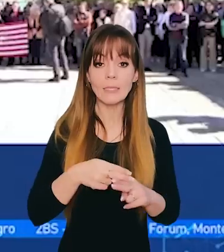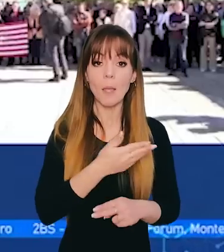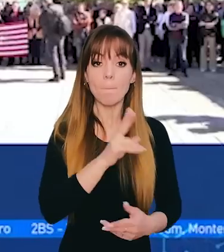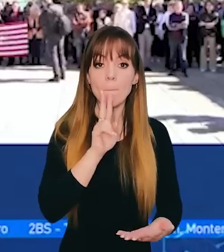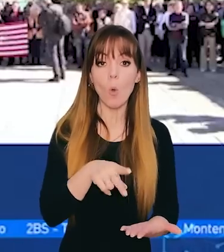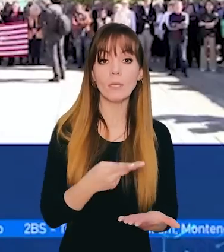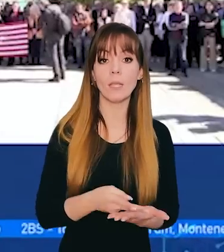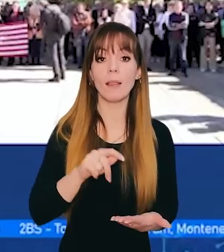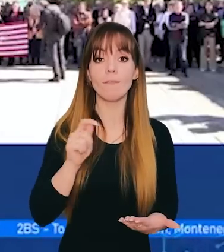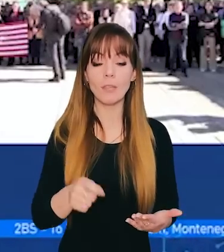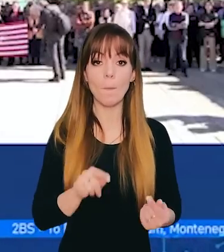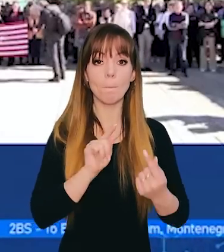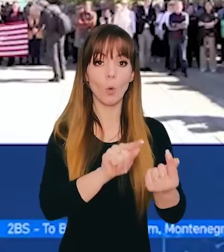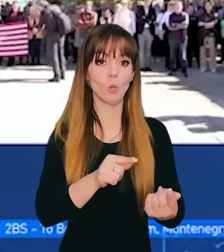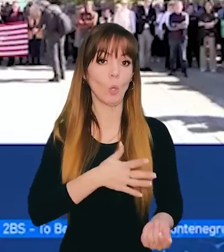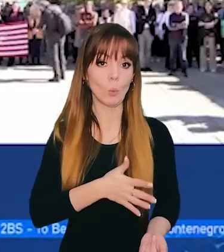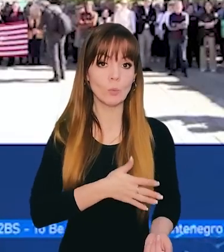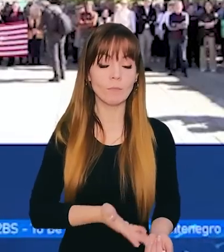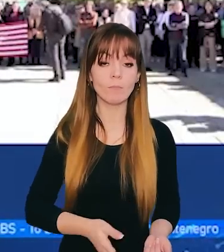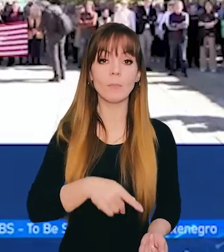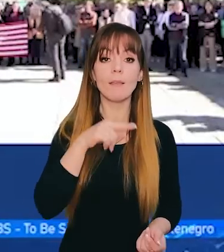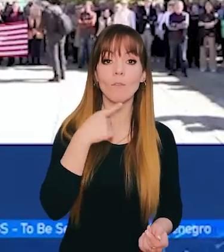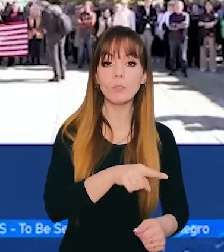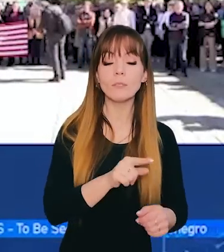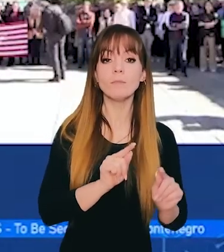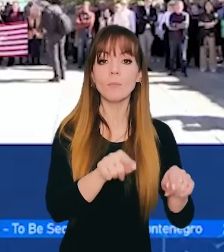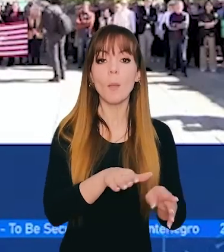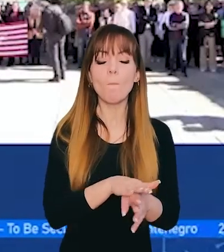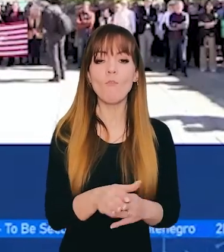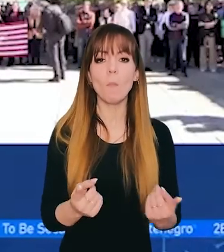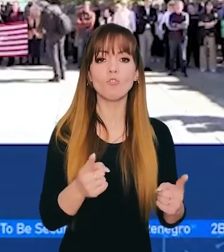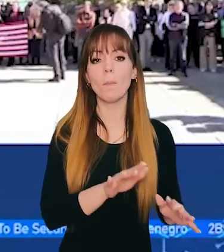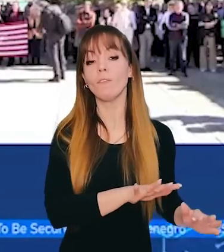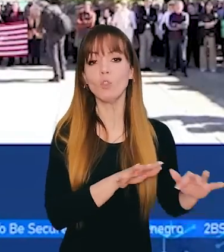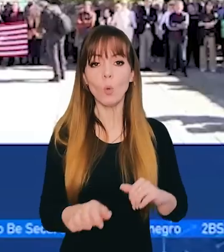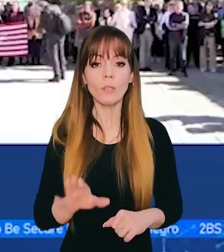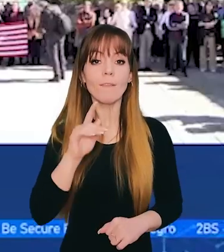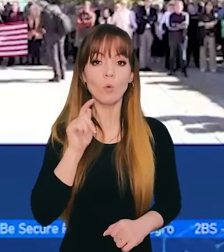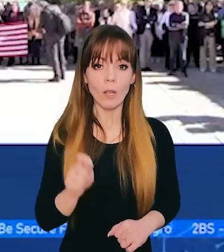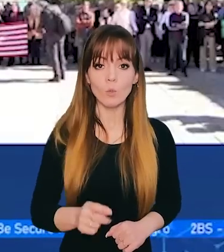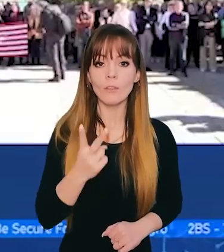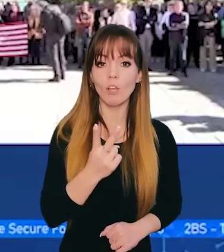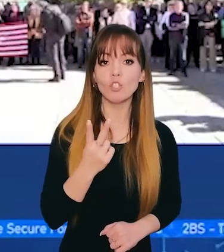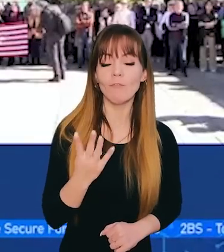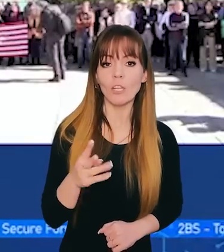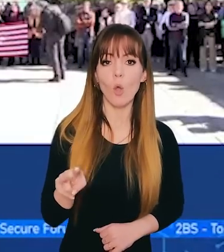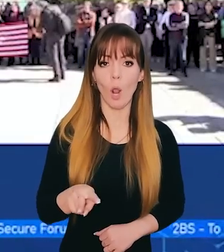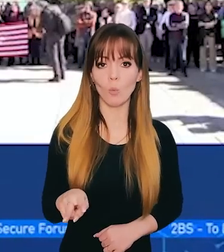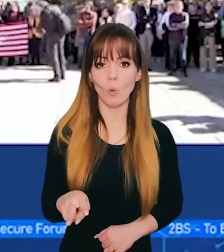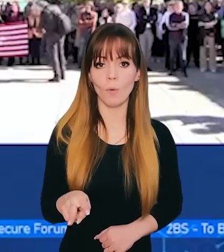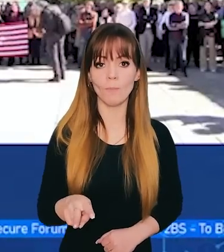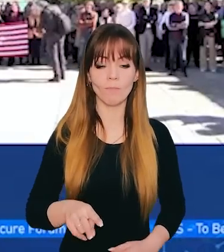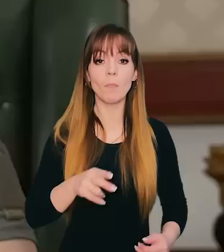це їм показала війна проти Грузії вони здійснили повномасштабне вторгнення в Україну 24